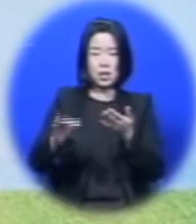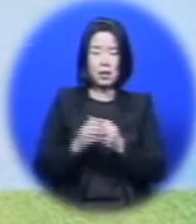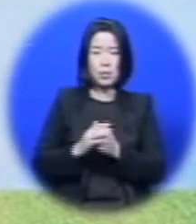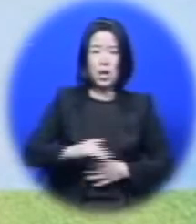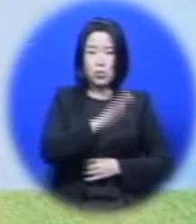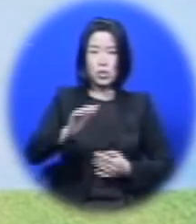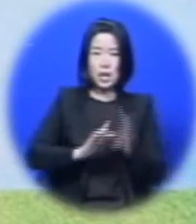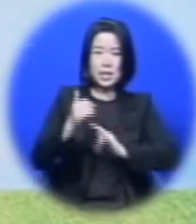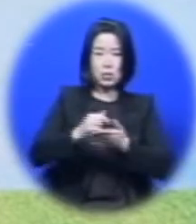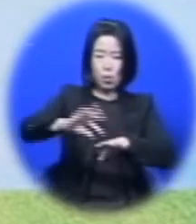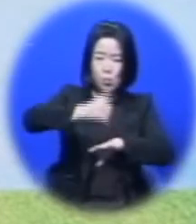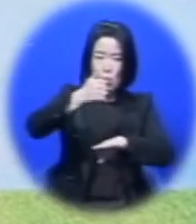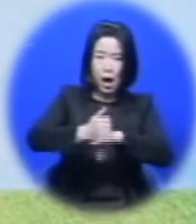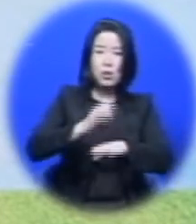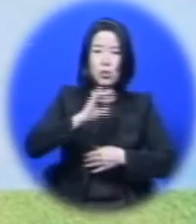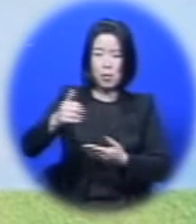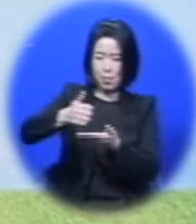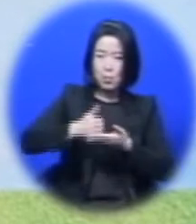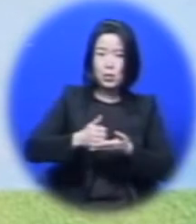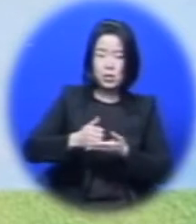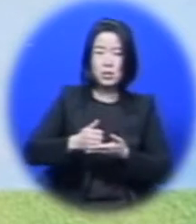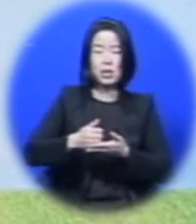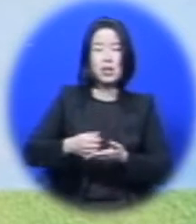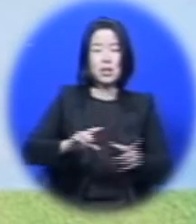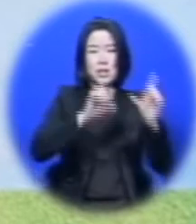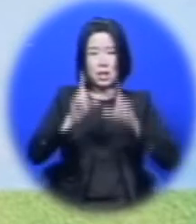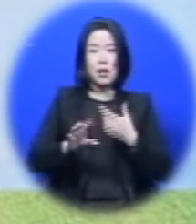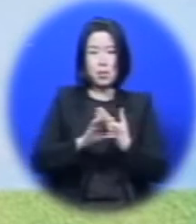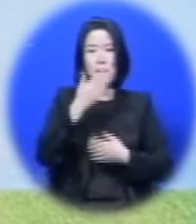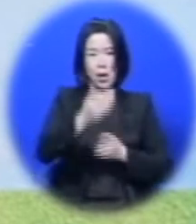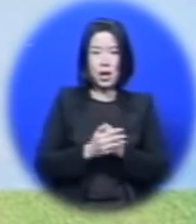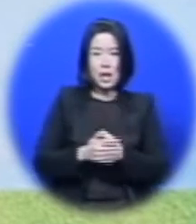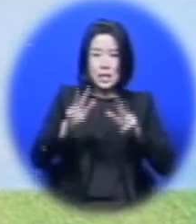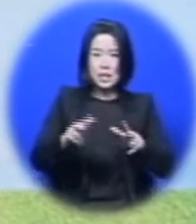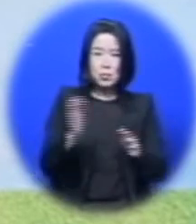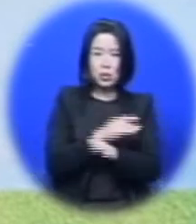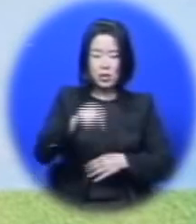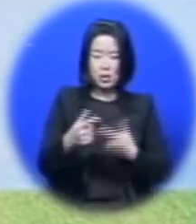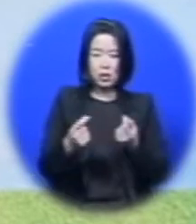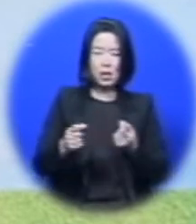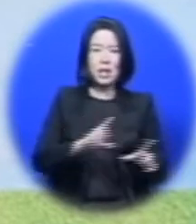우리가 예수님을 왕으로만 모시고 살면 그렇습니다. 그리고 지금부터 그렇게 해야 합니다.